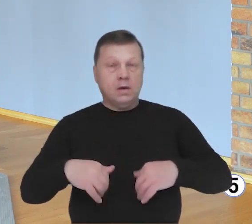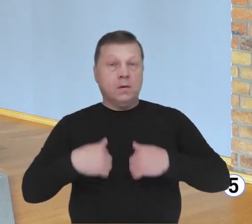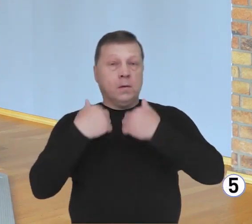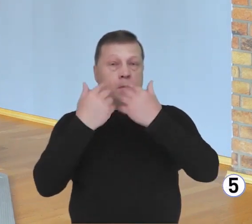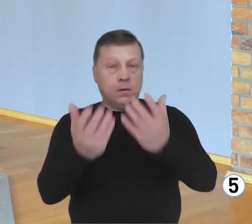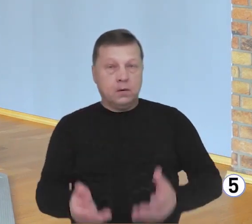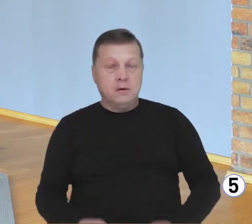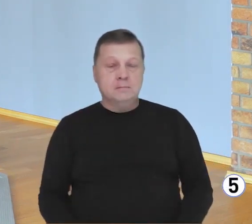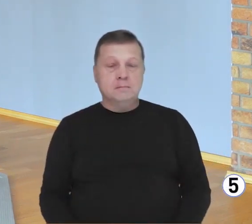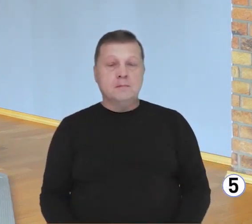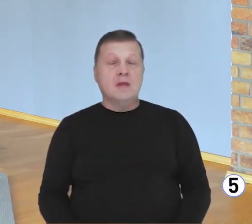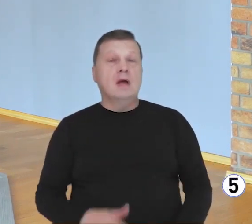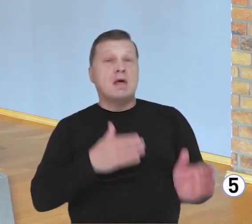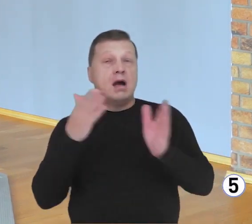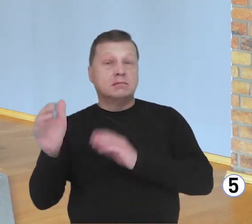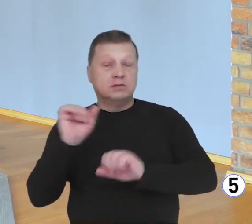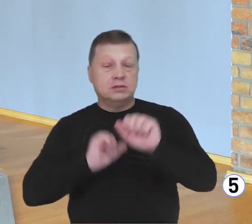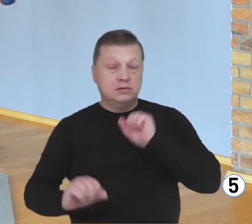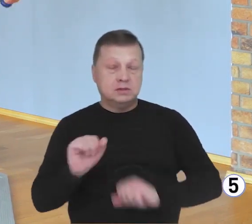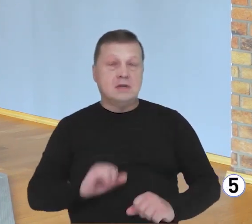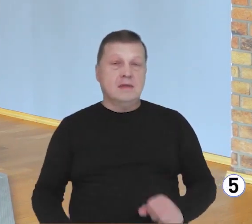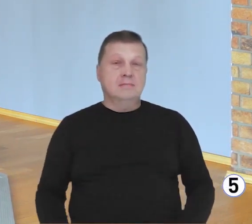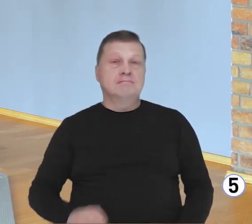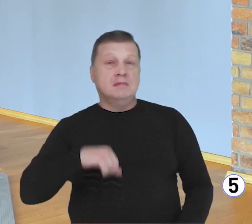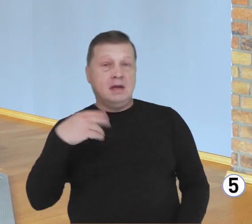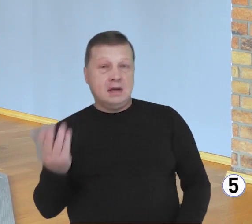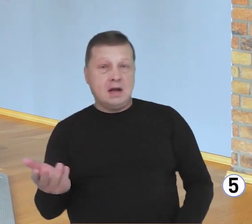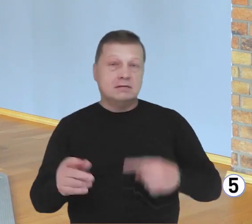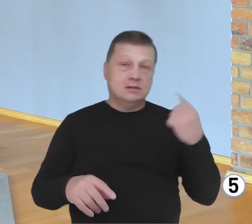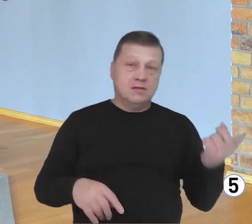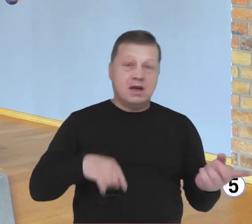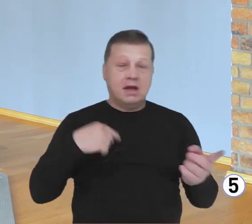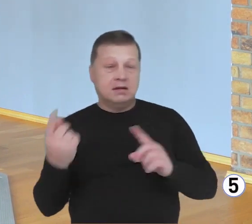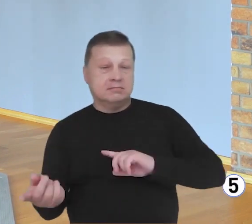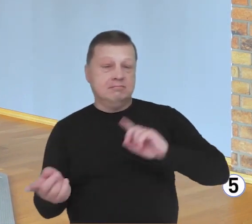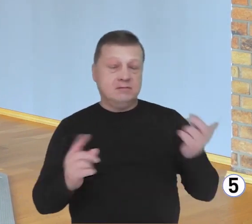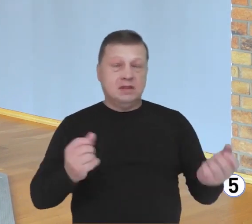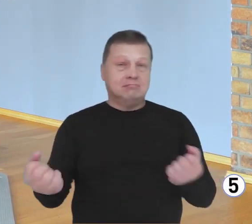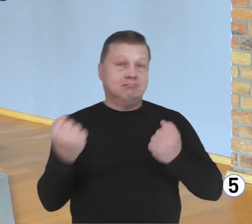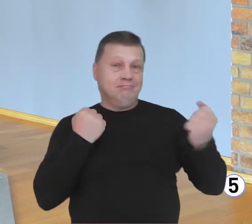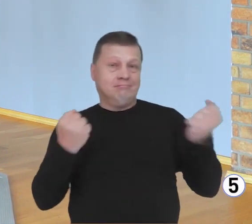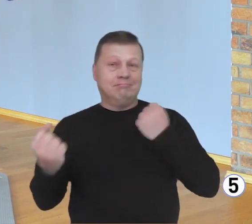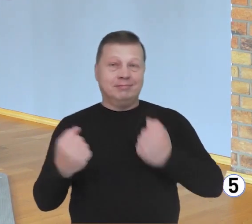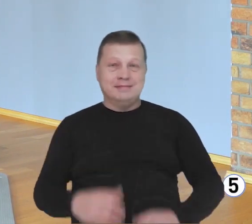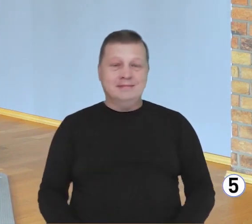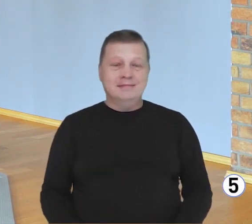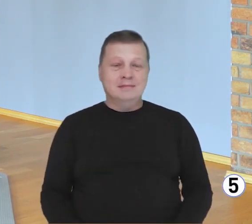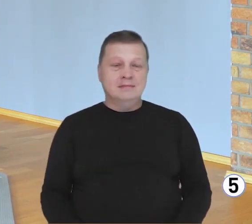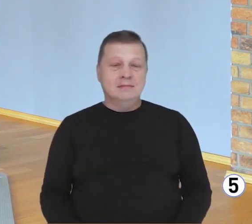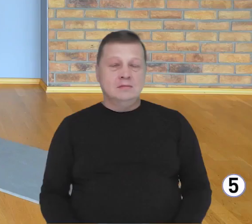Super, kolejne ćwiczenie. Naprzemienne ugięcie ramion. Ćwiczymy biceps.